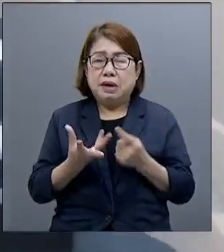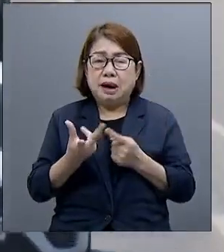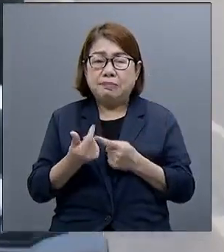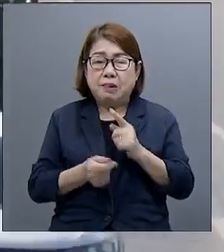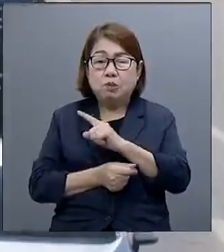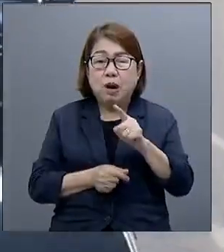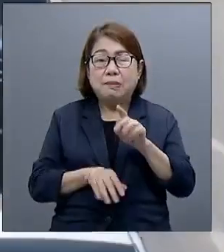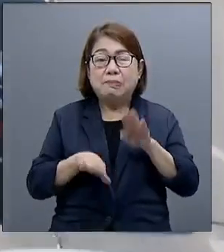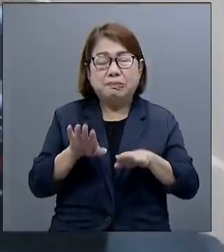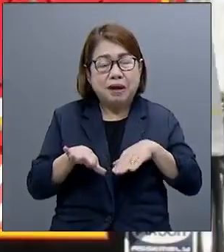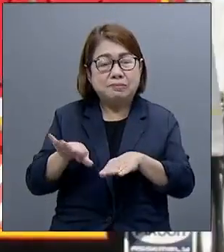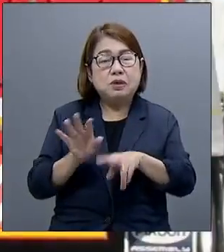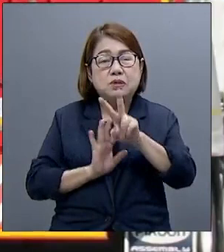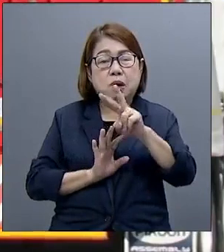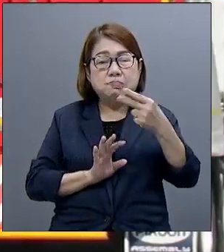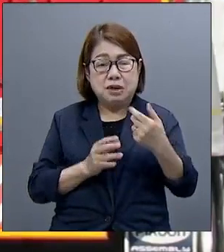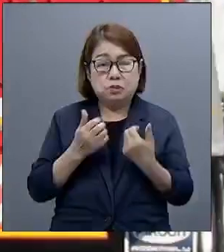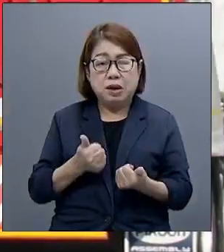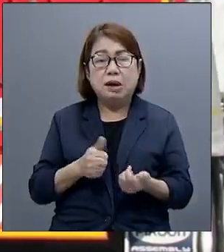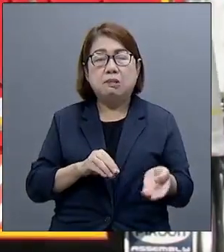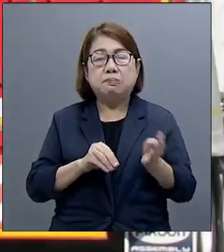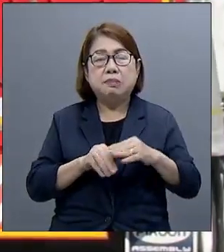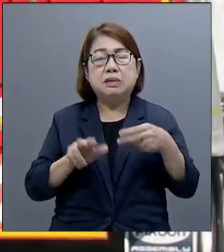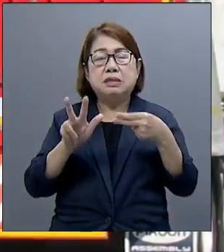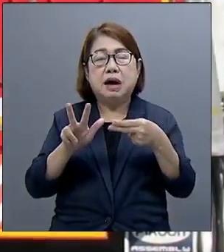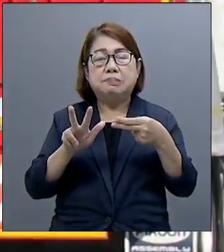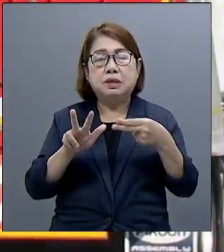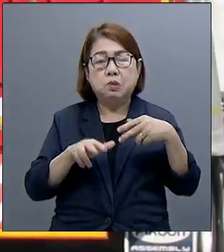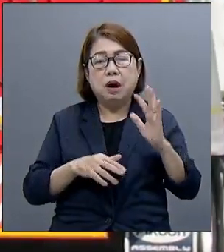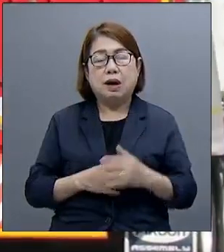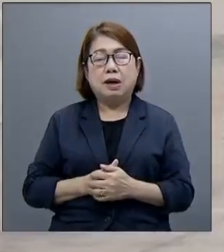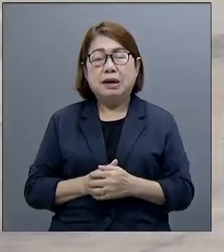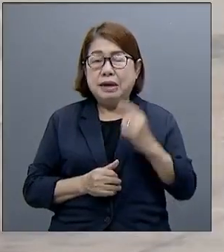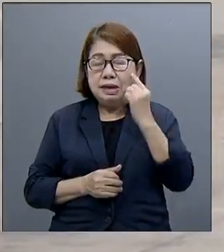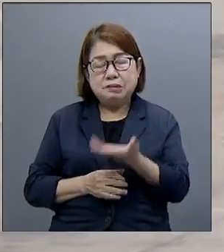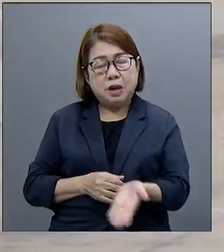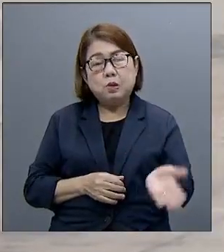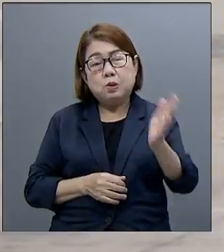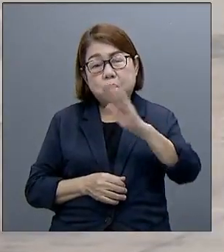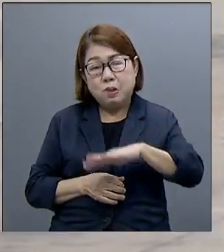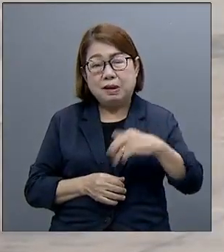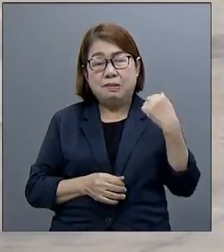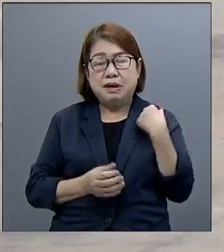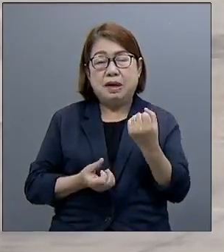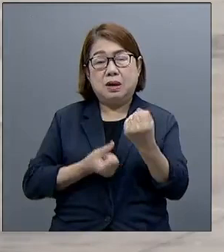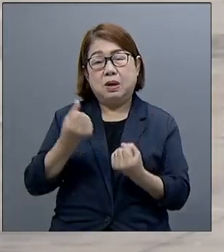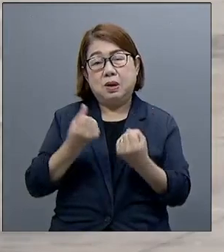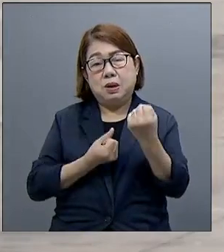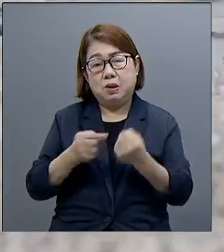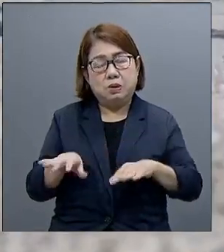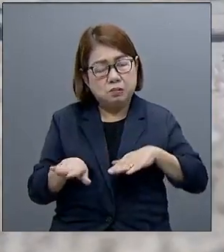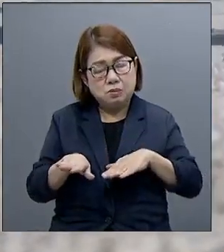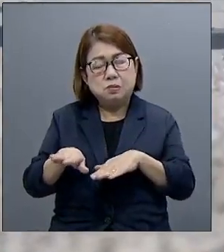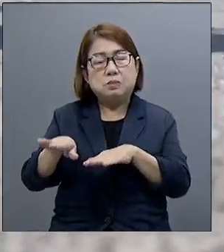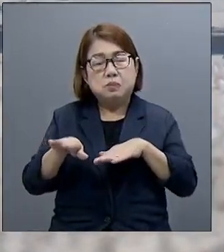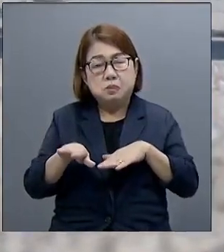ต่อวันแต่ช่วงนี้เป็น30,000คันกว่าแล้วค่ะก็คาดว่าตลอดทั้งวันปริมาณการจราจรก็จะสูงขึ้นตาม